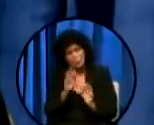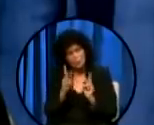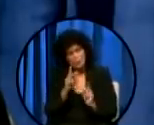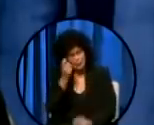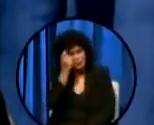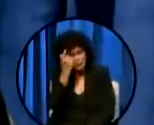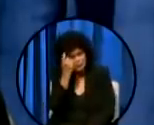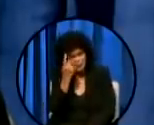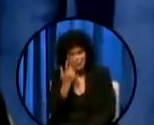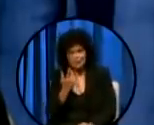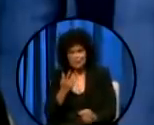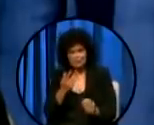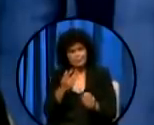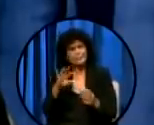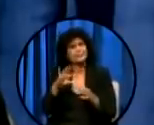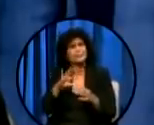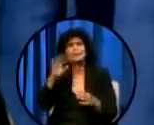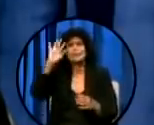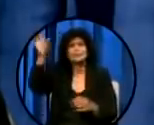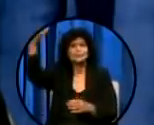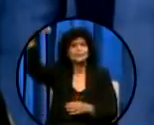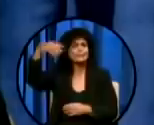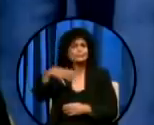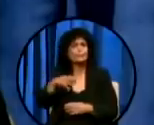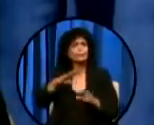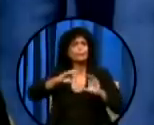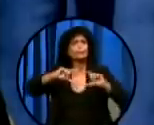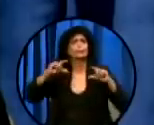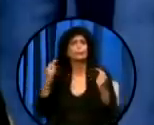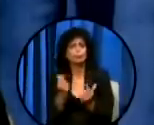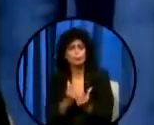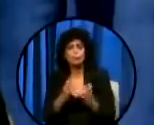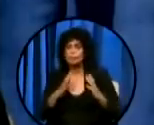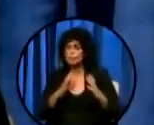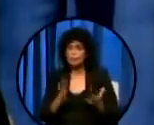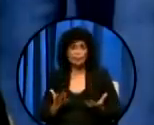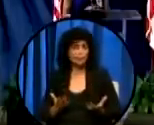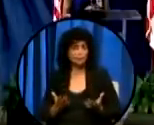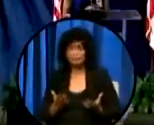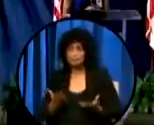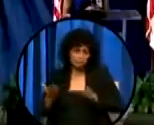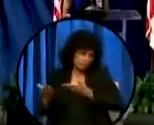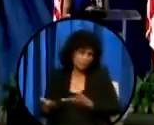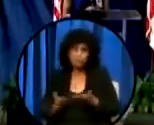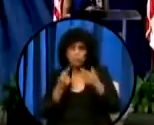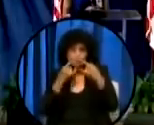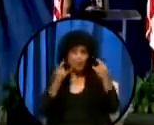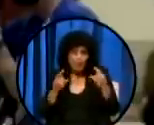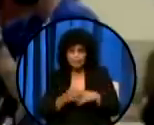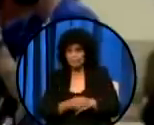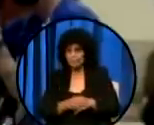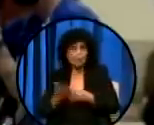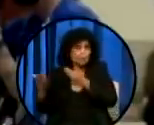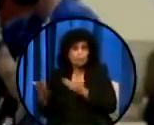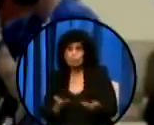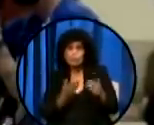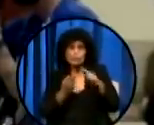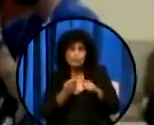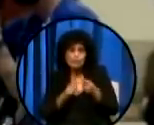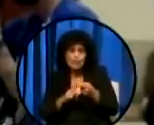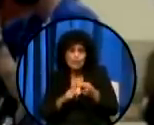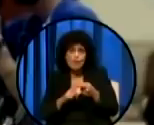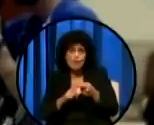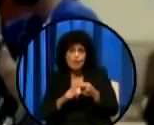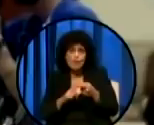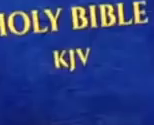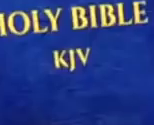и истине, как говорит слово, сделайте прививку. Это очень просто. Затем приводите друга в церковь и